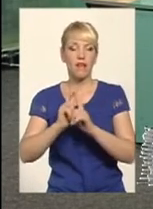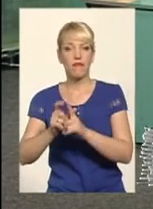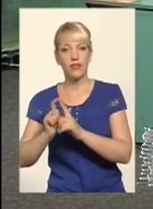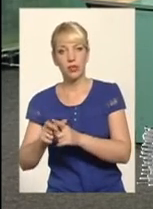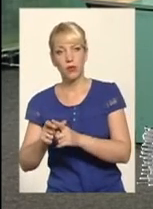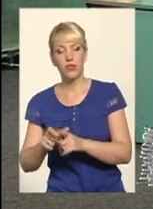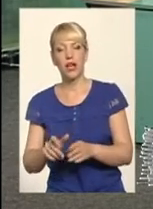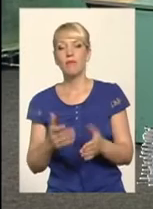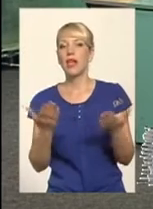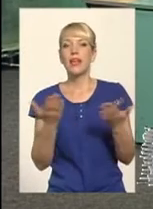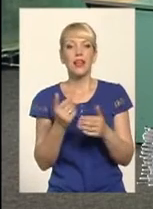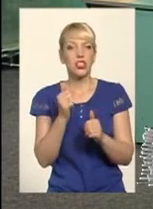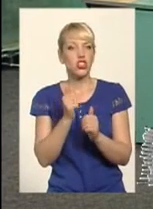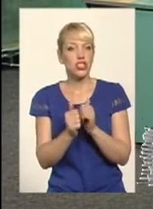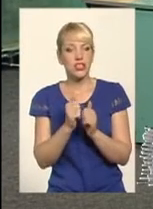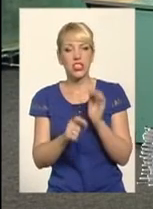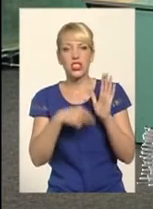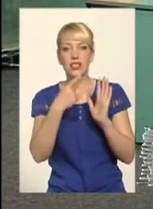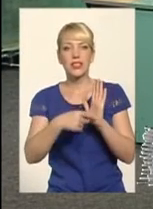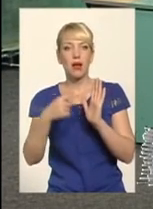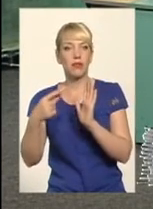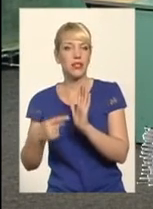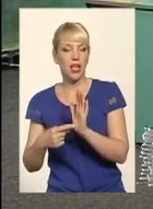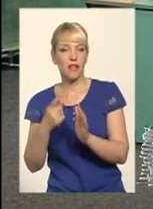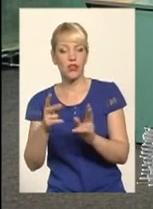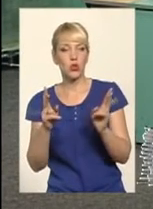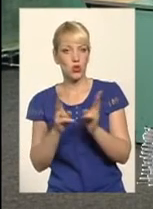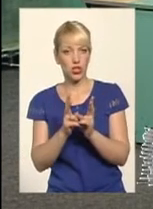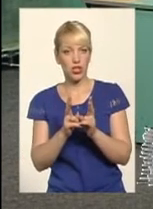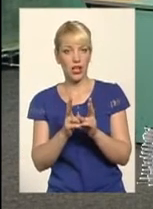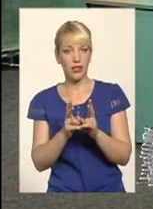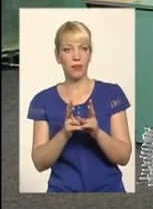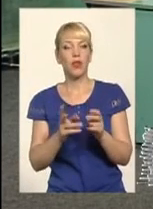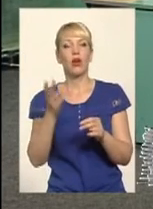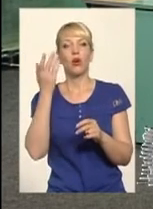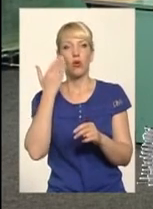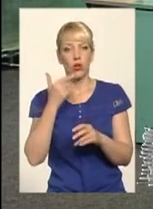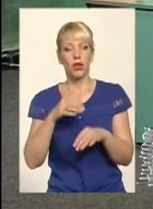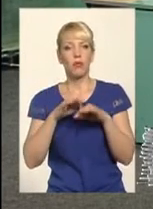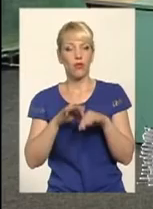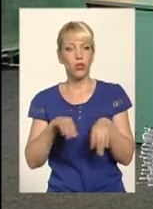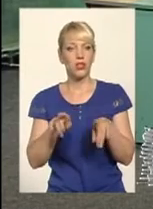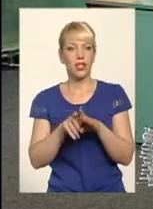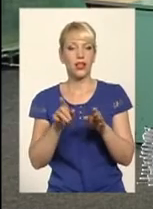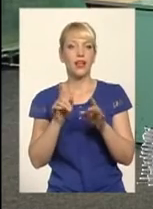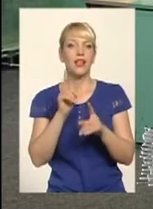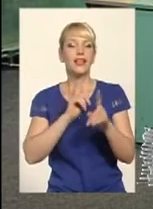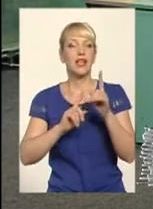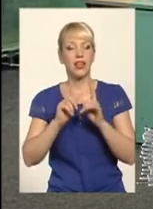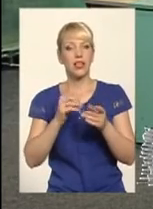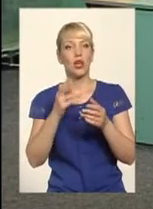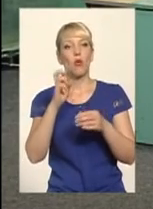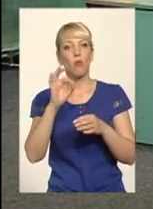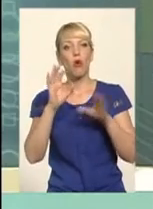Найчастіші запитання. Найчастіше, з чим зустрічаються ваші фахівці, коли проводять такі наради? Тому що законодавство в